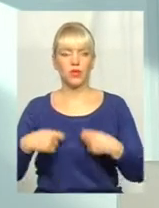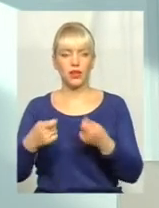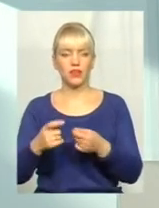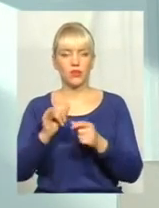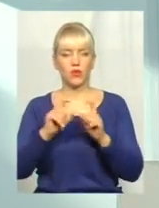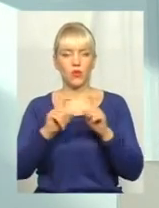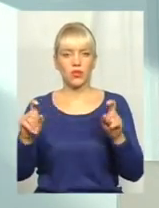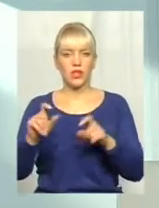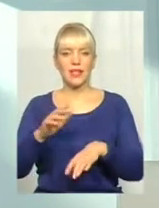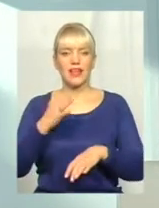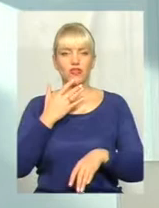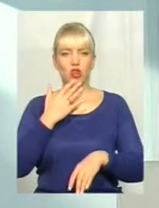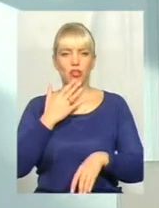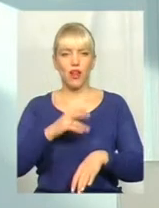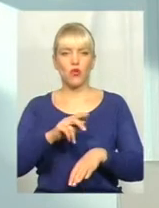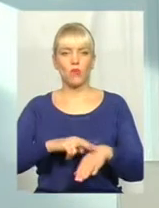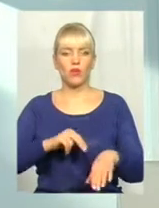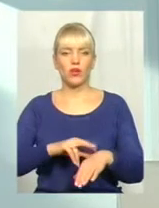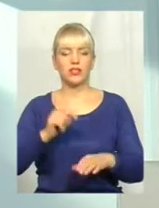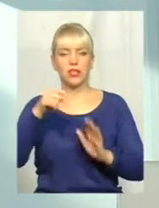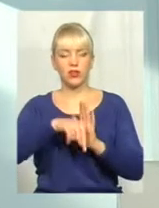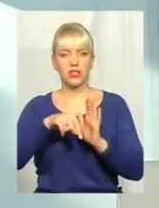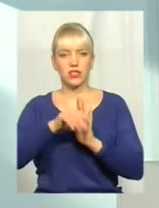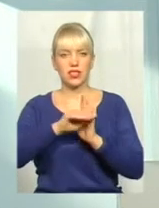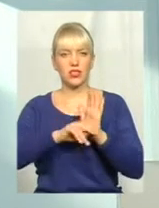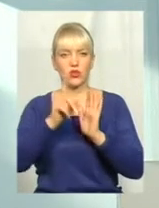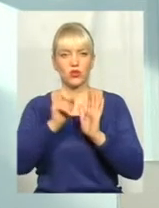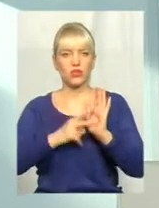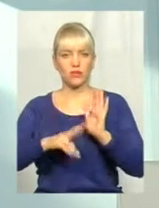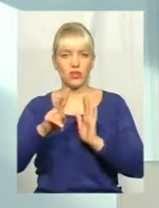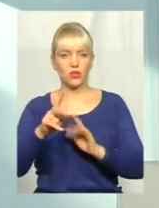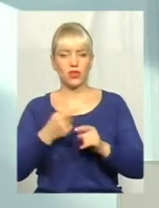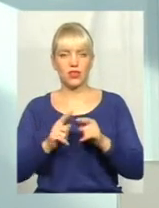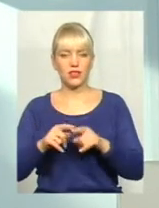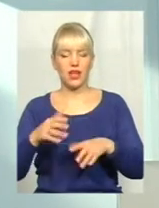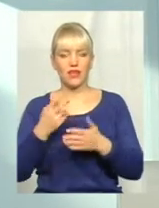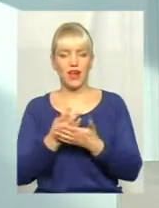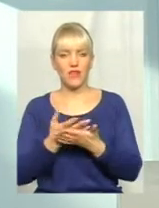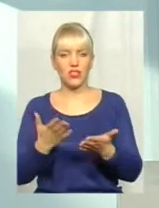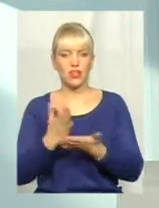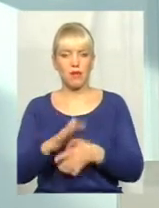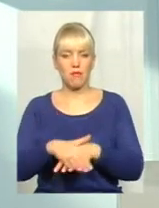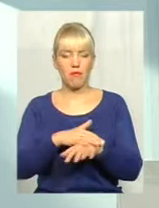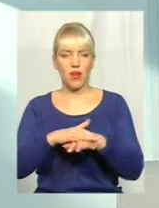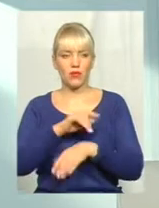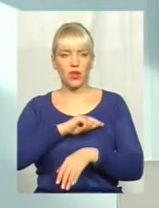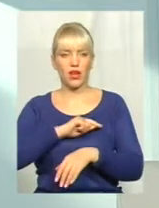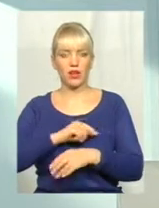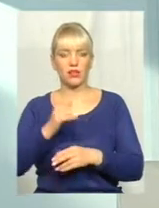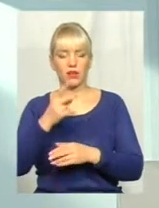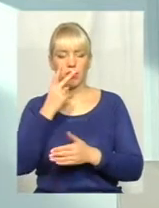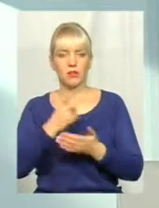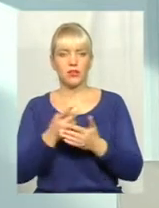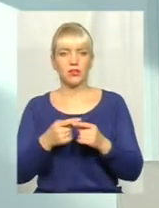органів Національної поліції за ознаками статті 172, оскільки це явище носить масовий характер, і ми доводимо і вбачаємо